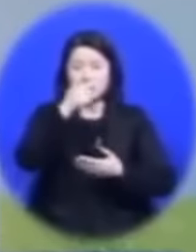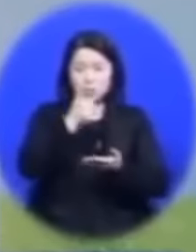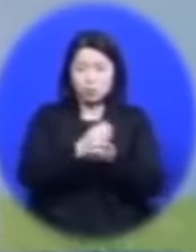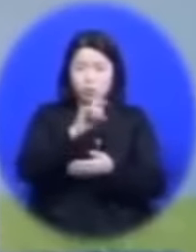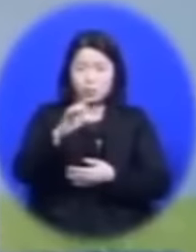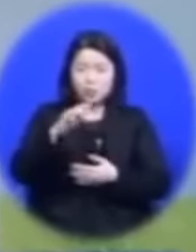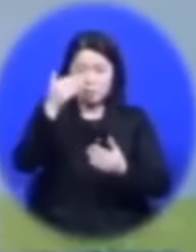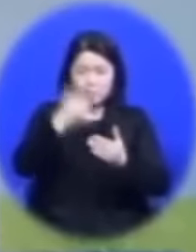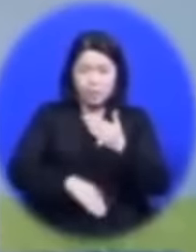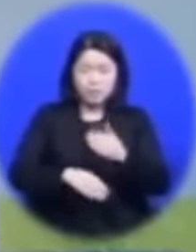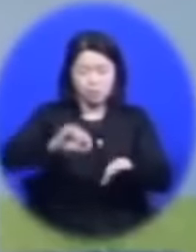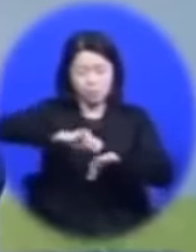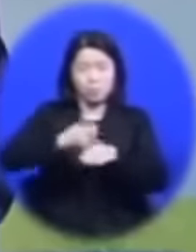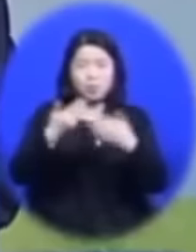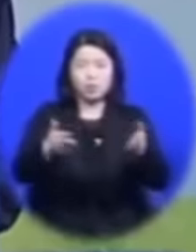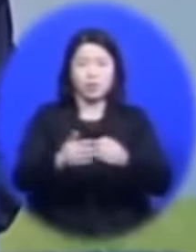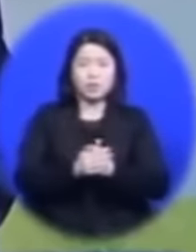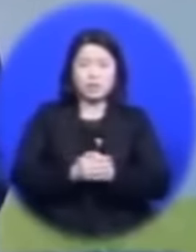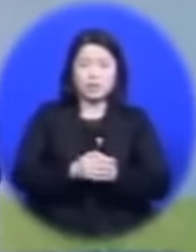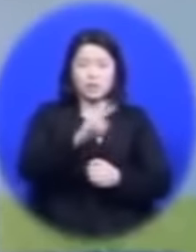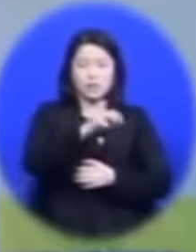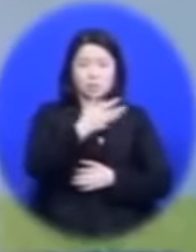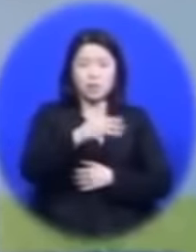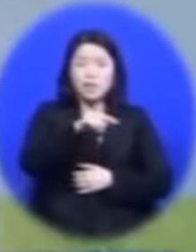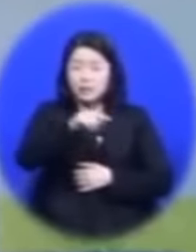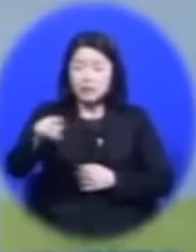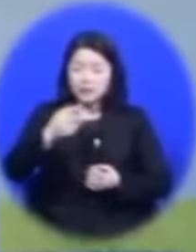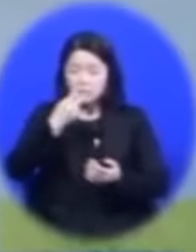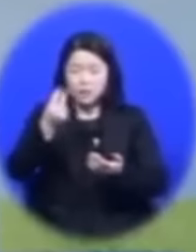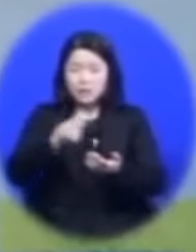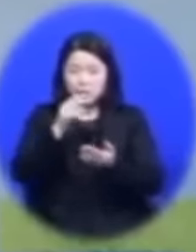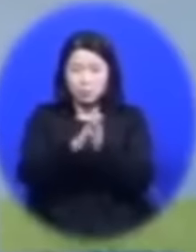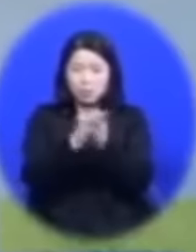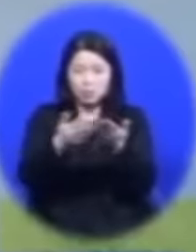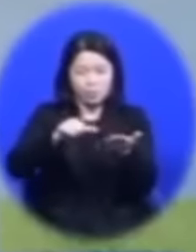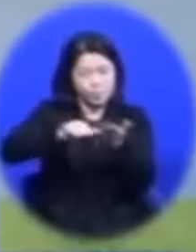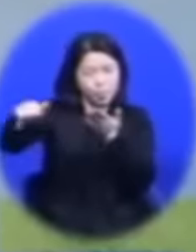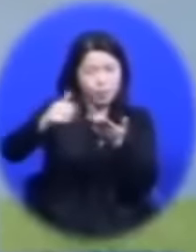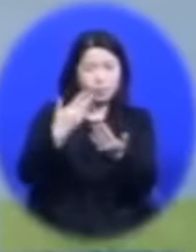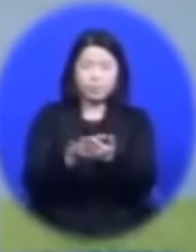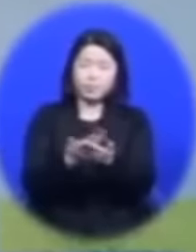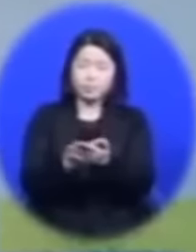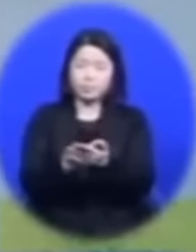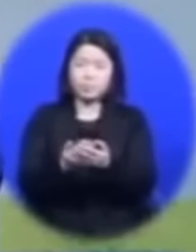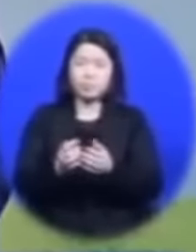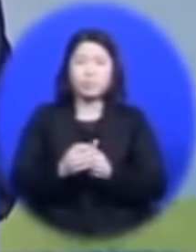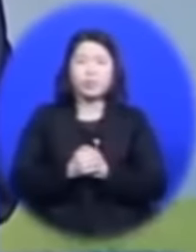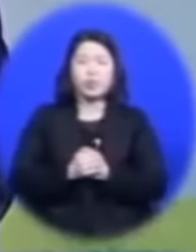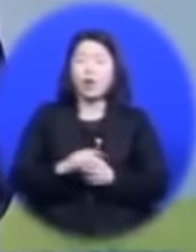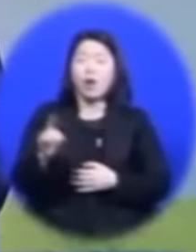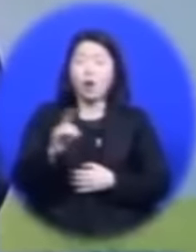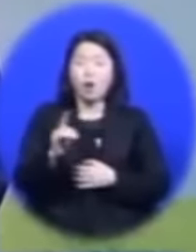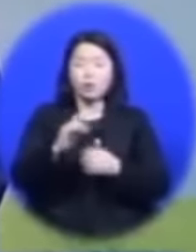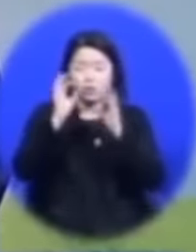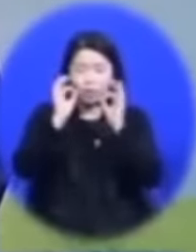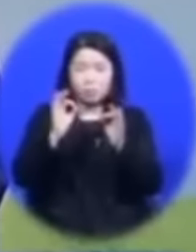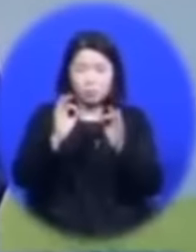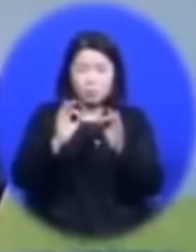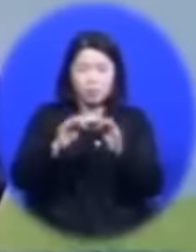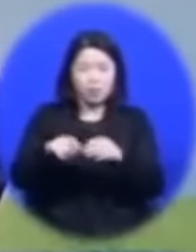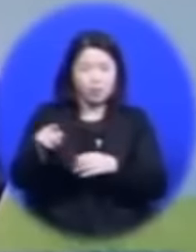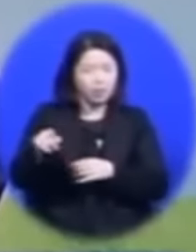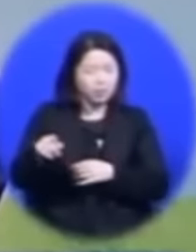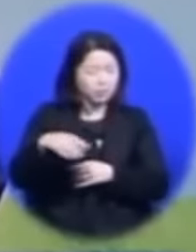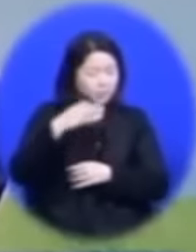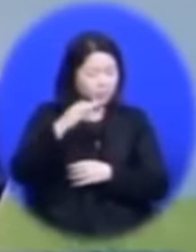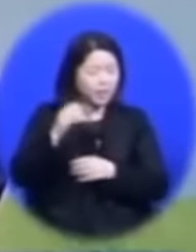빠짐없이 벌해주소서, 28절에 그들을 생명의 책에서 지워버려 주소서. 어떻게 보면 좀 유치해 보이는